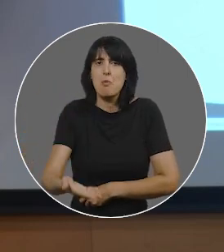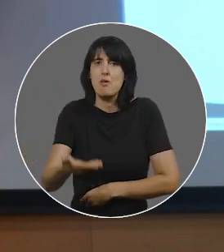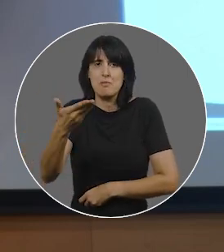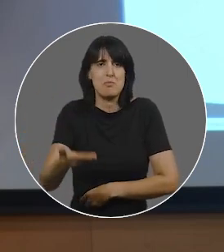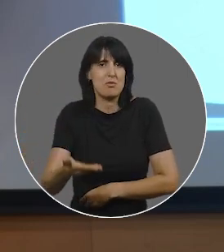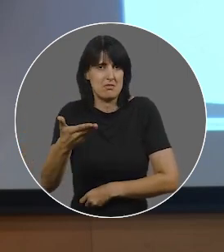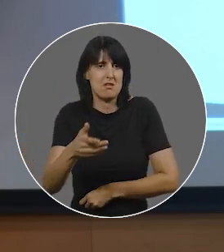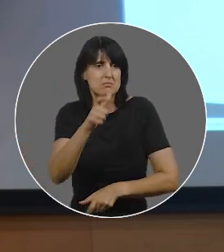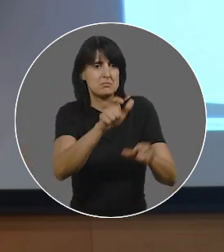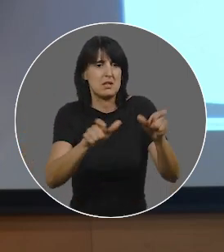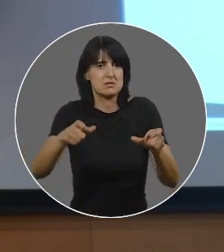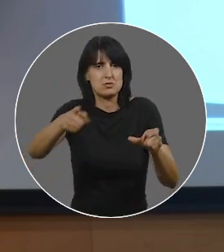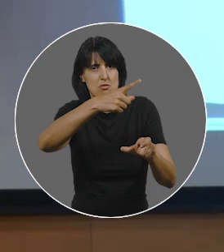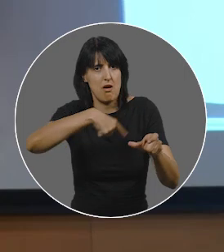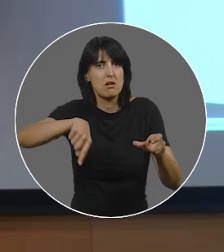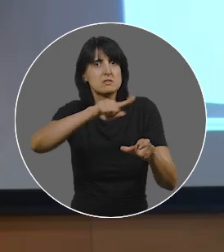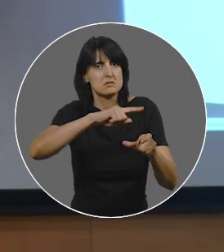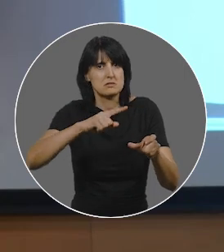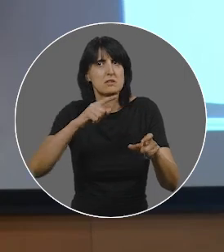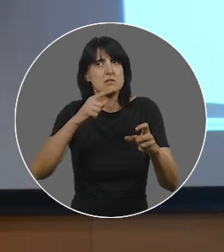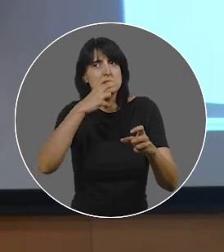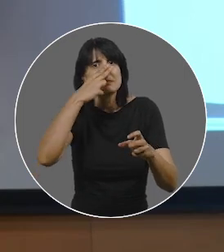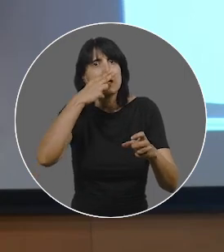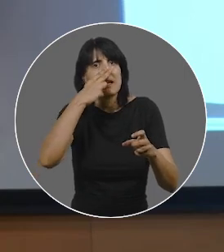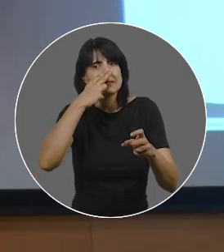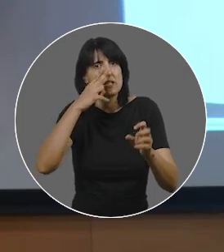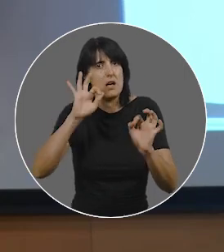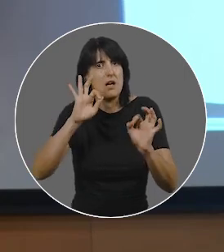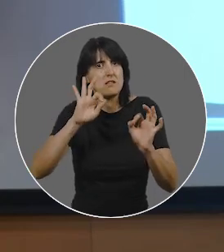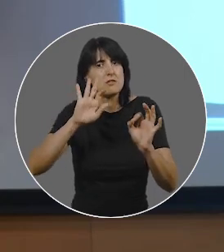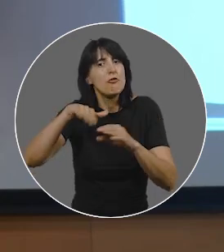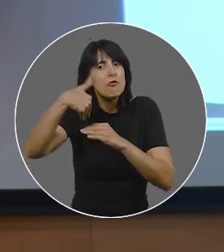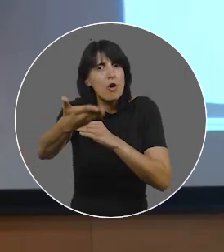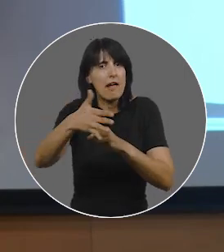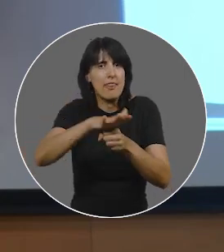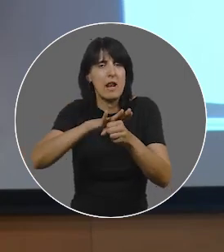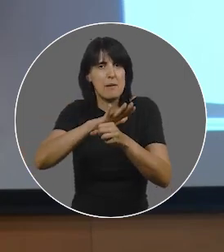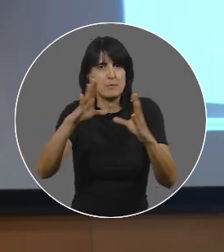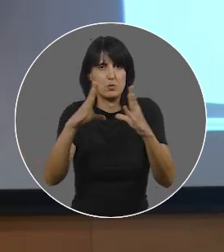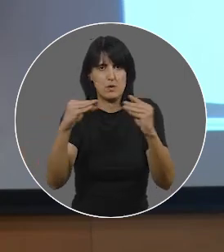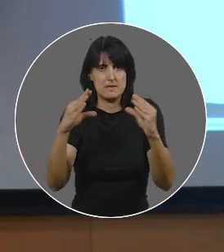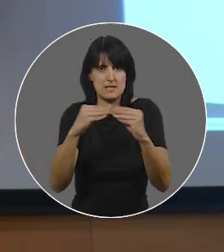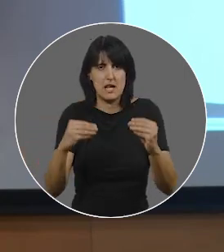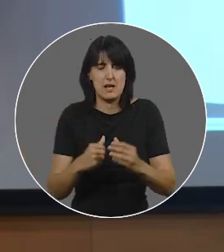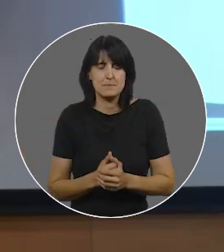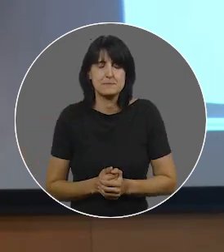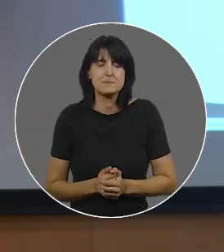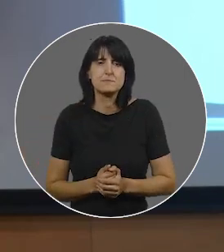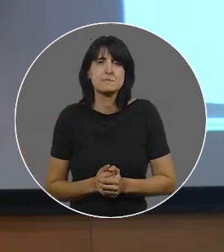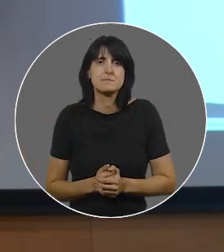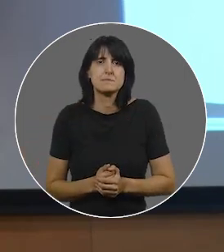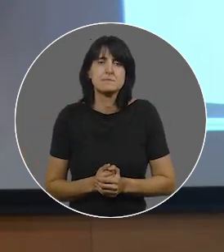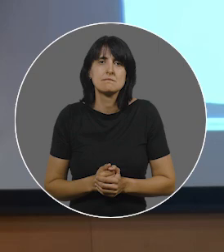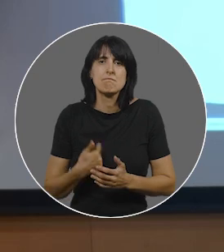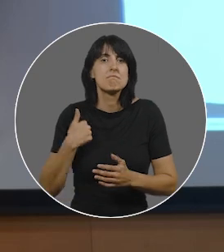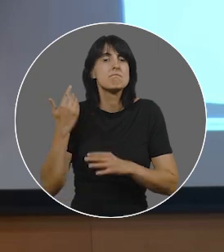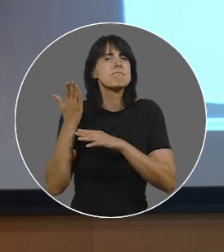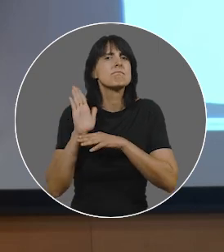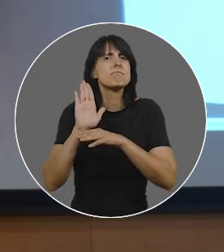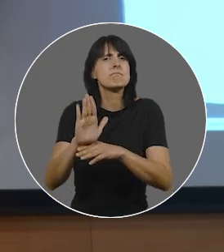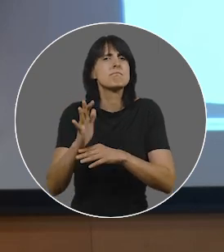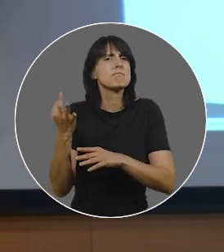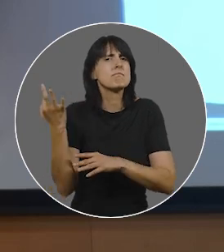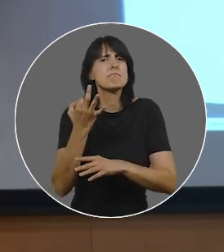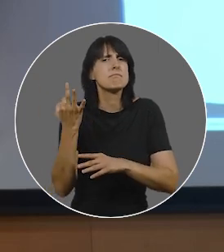realment és important per molta més gent que no pas sol per l'àmbit universitari i d'investigació. La meva